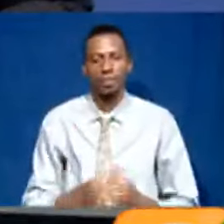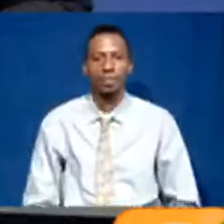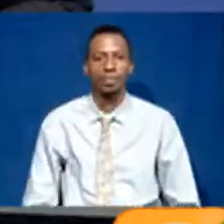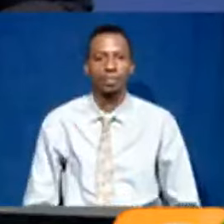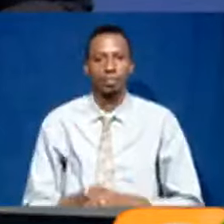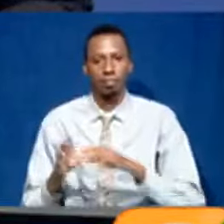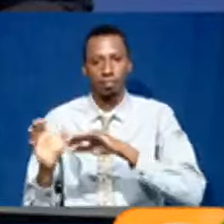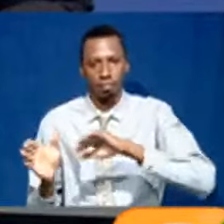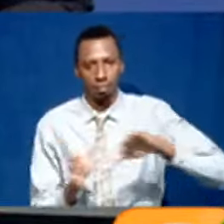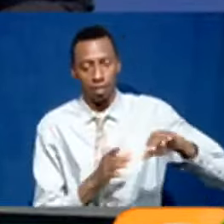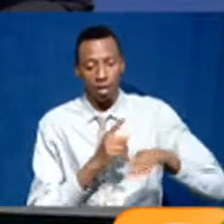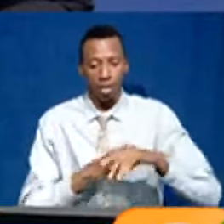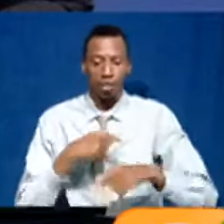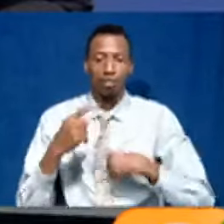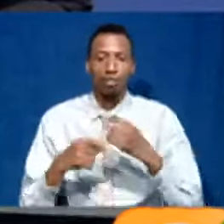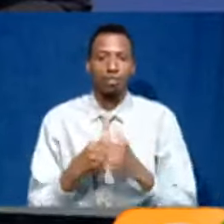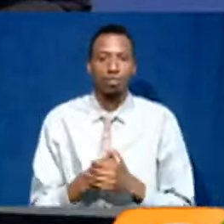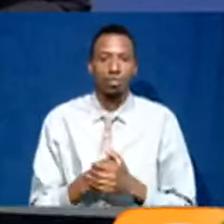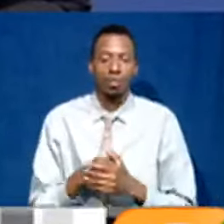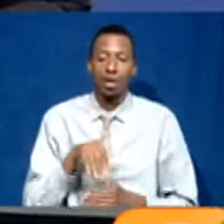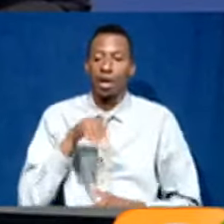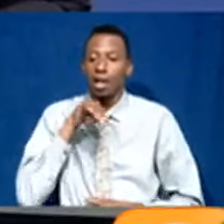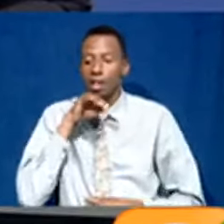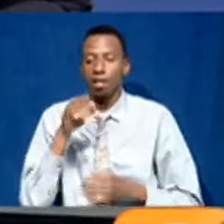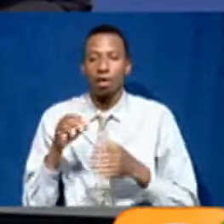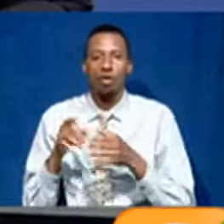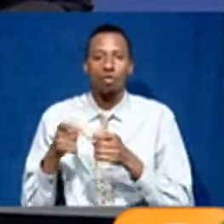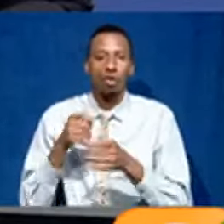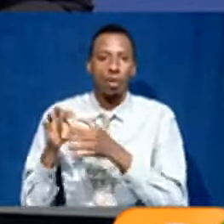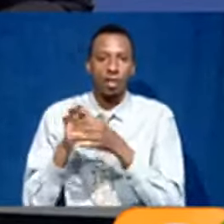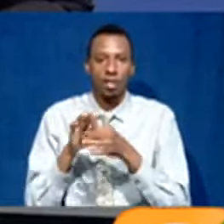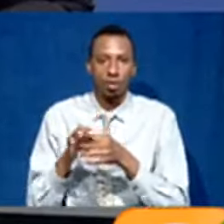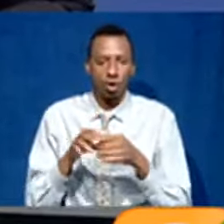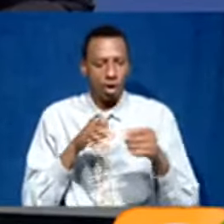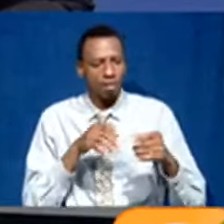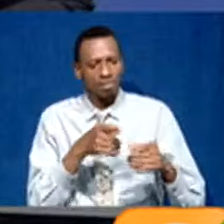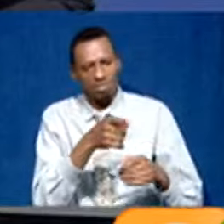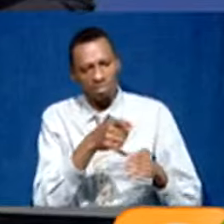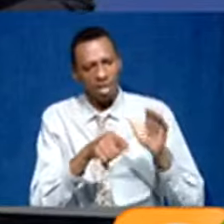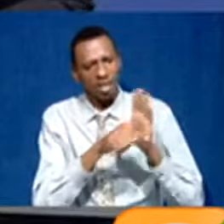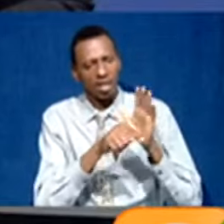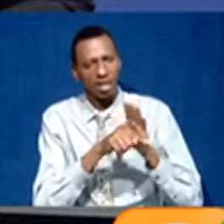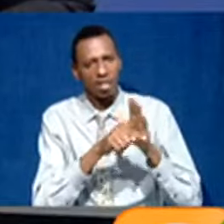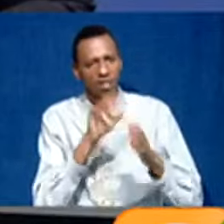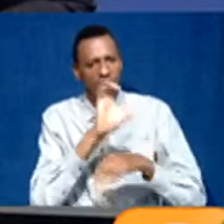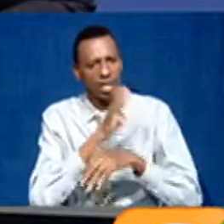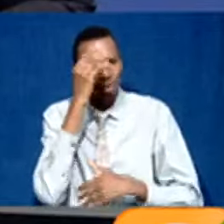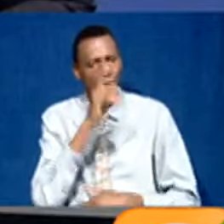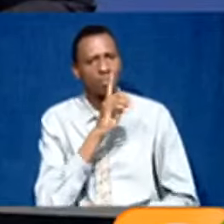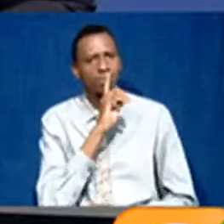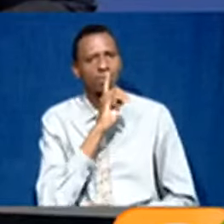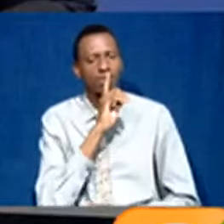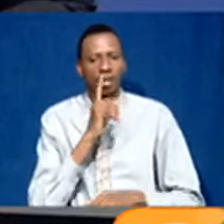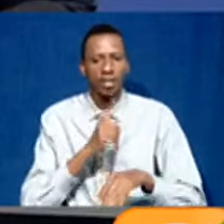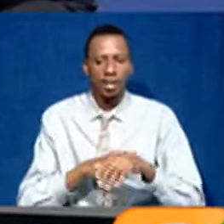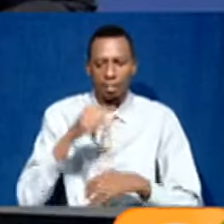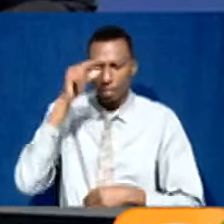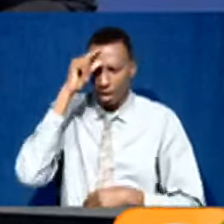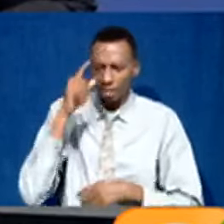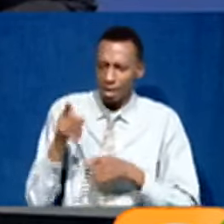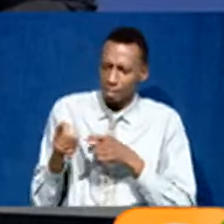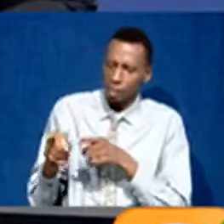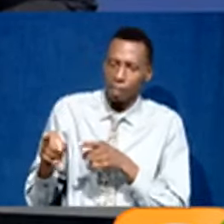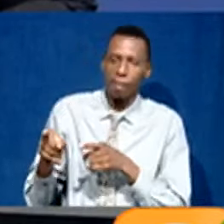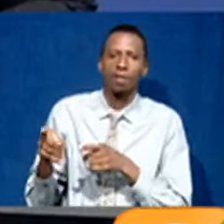Na mtazamaji, yao ya kijiri, kinara wa Azimio Raila Odinga amekosoa makanisa kukaa kimya kufuatia mashambulizi ya serikali dhidi ya idara